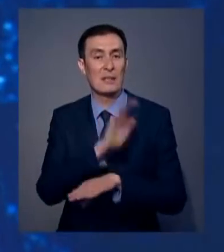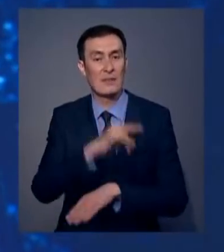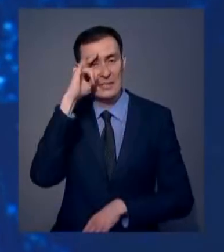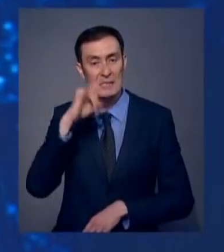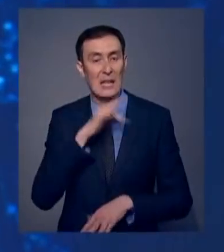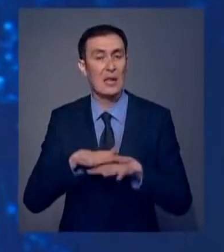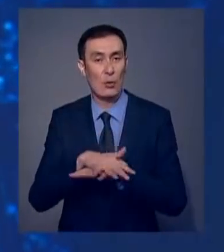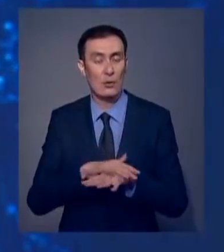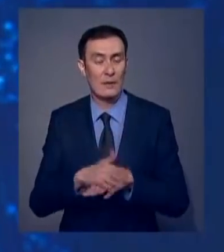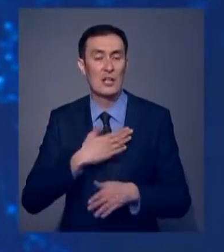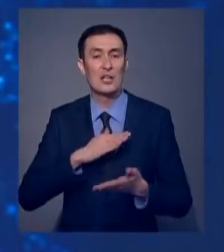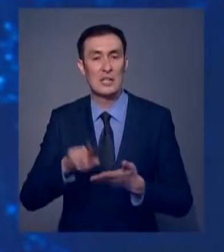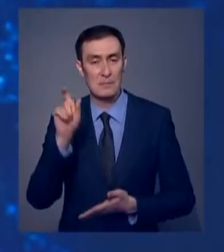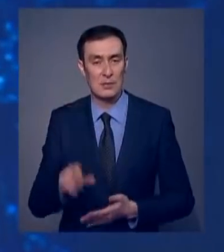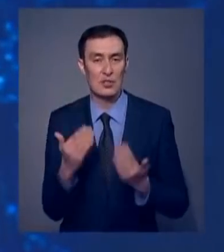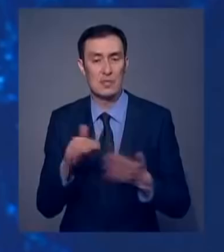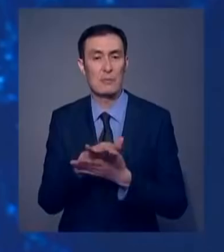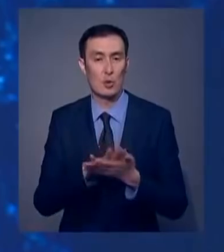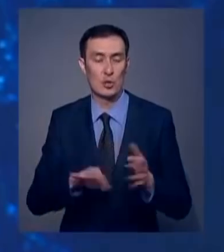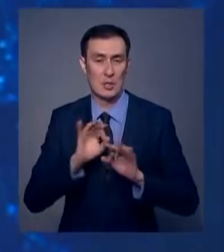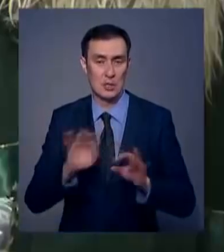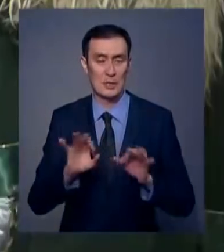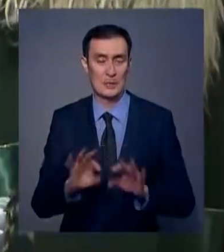Казахстан народов. Анель Есенбердина продолжит.